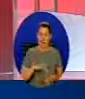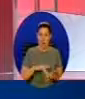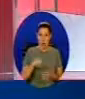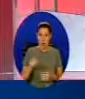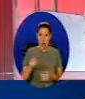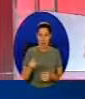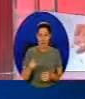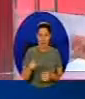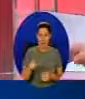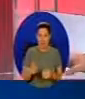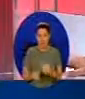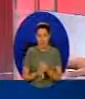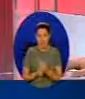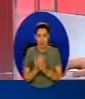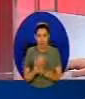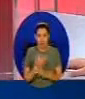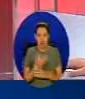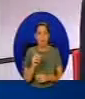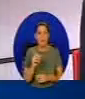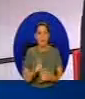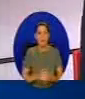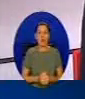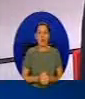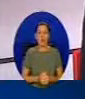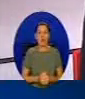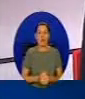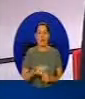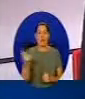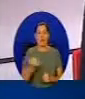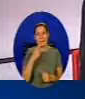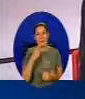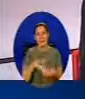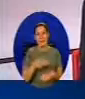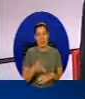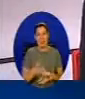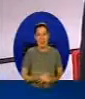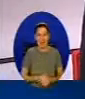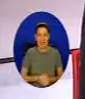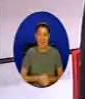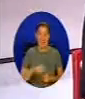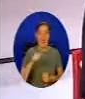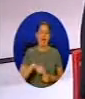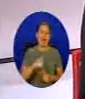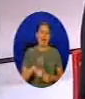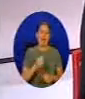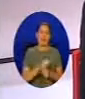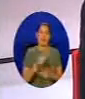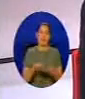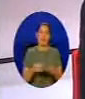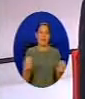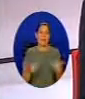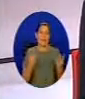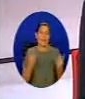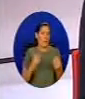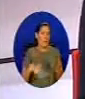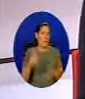כולם התפתחו, מי יצר אותו? תראה, אנחנו עוסקים בזה כל הזמן. נכון. והיום אנחנו עושים את זה בכלים הרבה יותר מודרניים, יש לנו את